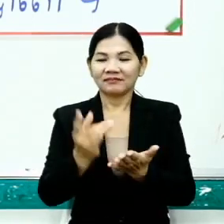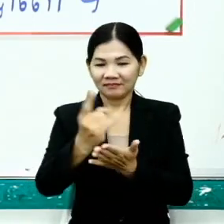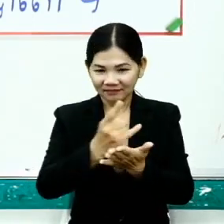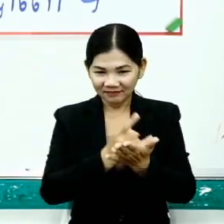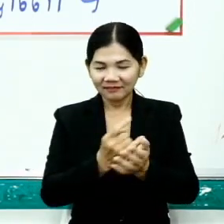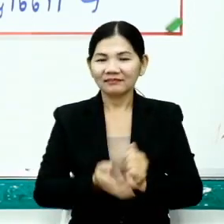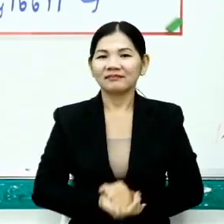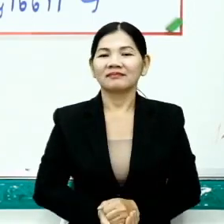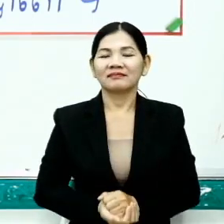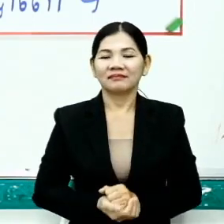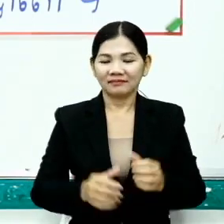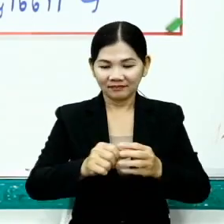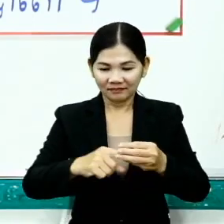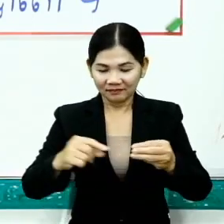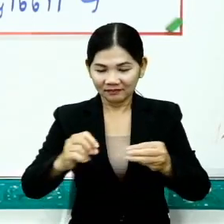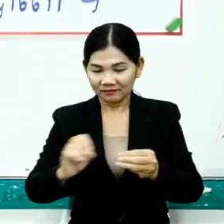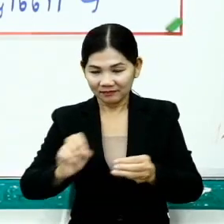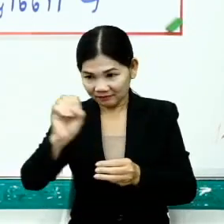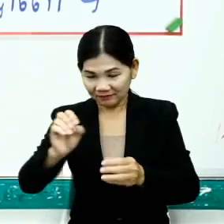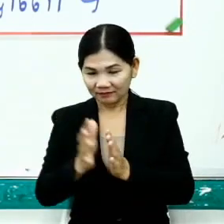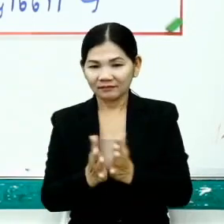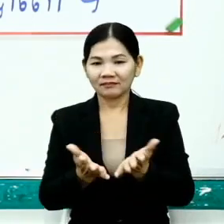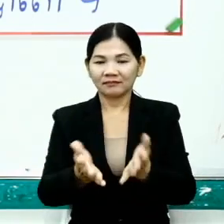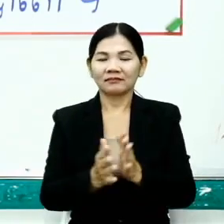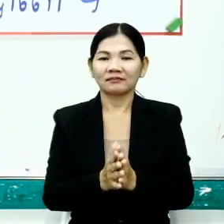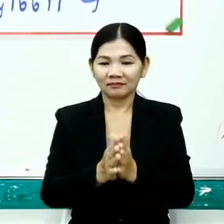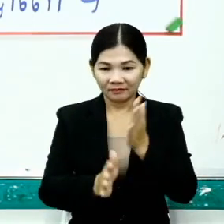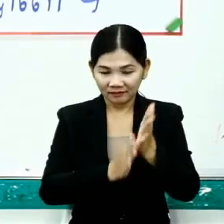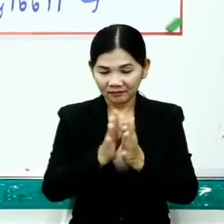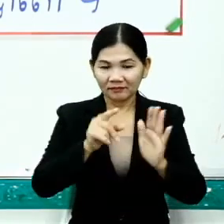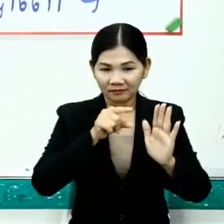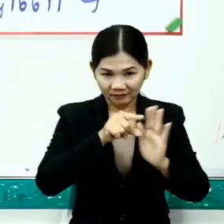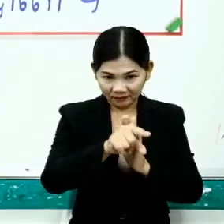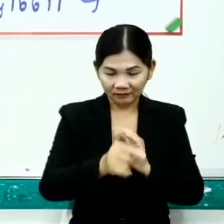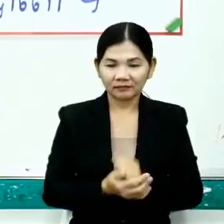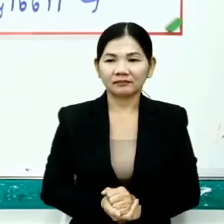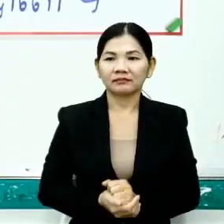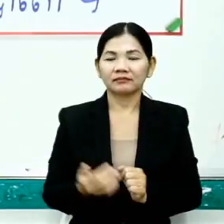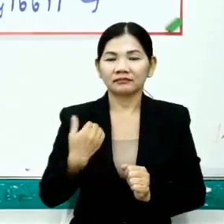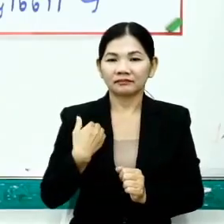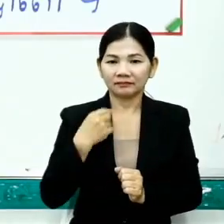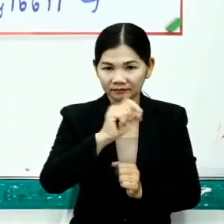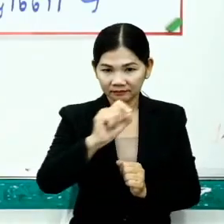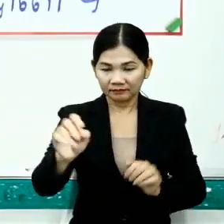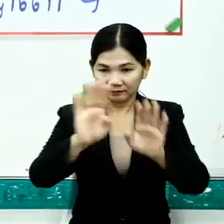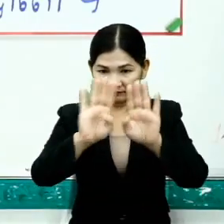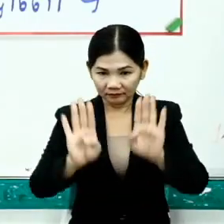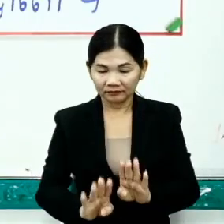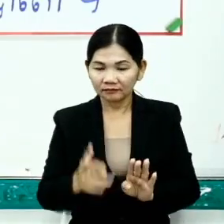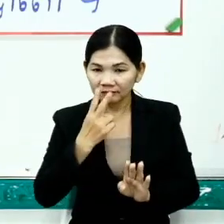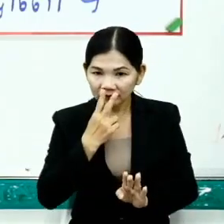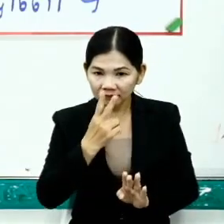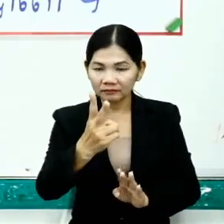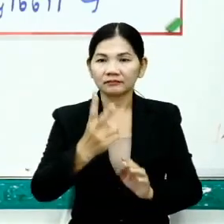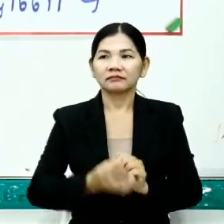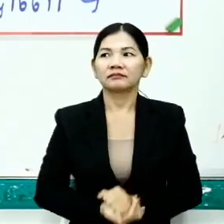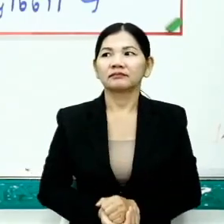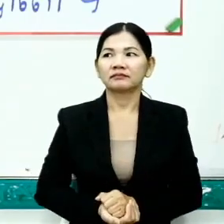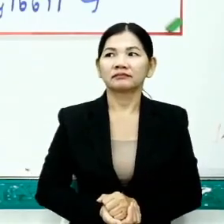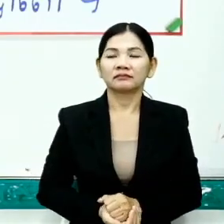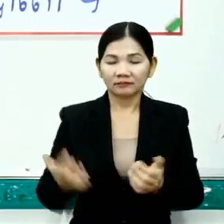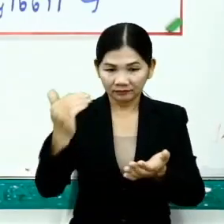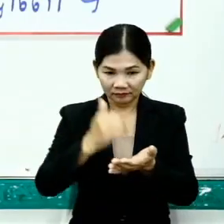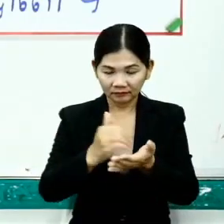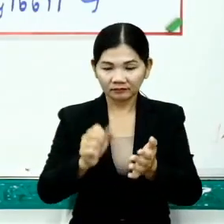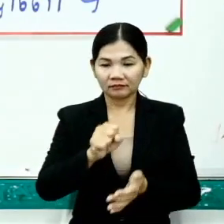រៀនរបស់កូនខ្មៅដៃបន្តចូលលប់ឥឡូវកូនកូនសរសេរចំណងជើងដែរអ្នកគ្រូសរសេរនៅលើក្តារខៀននេះចាគឺរៀនសារឡើ